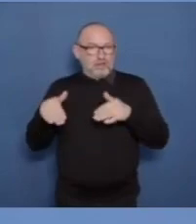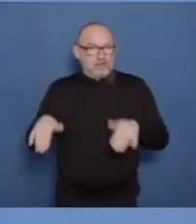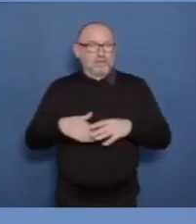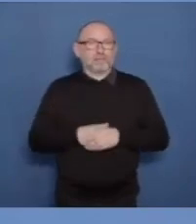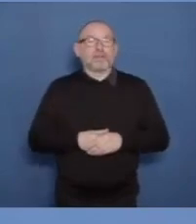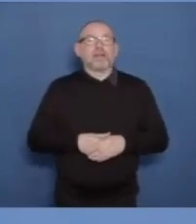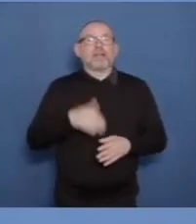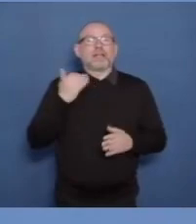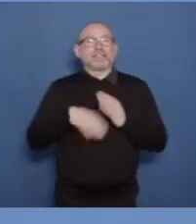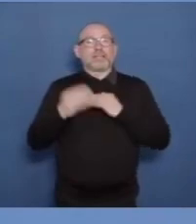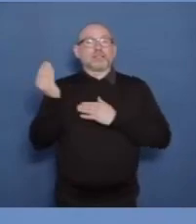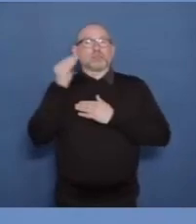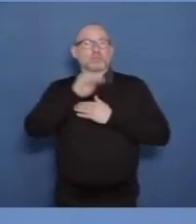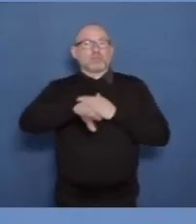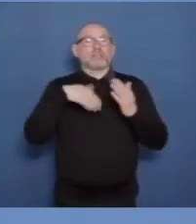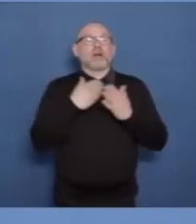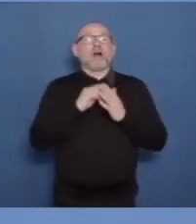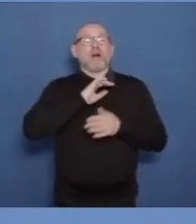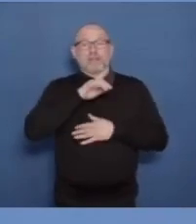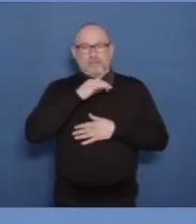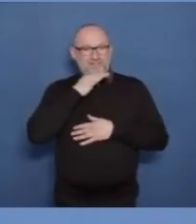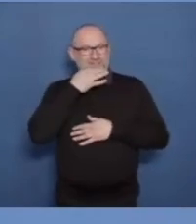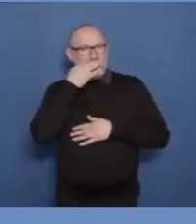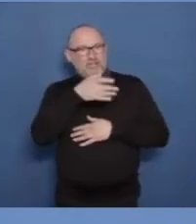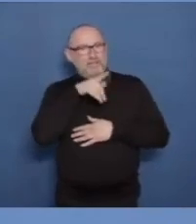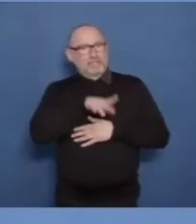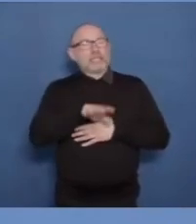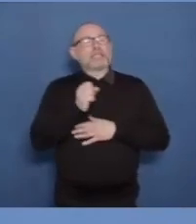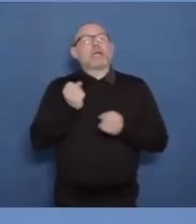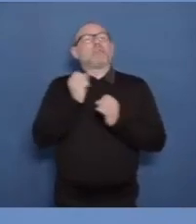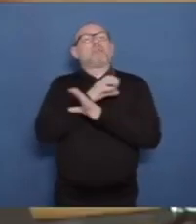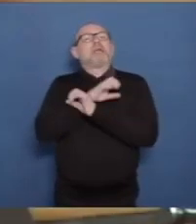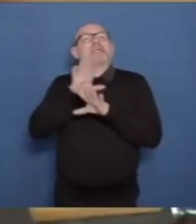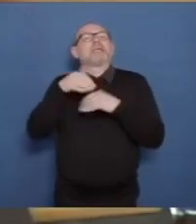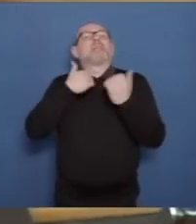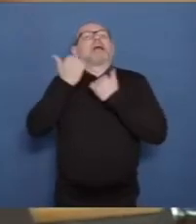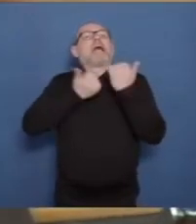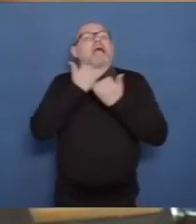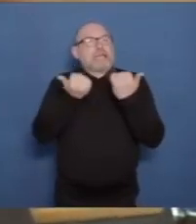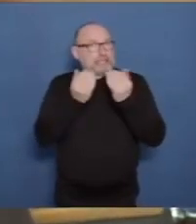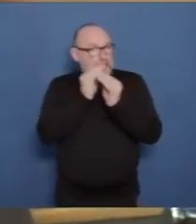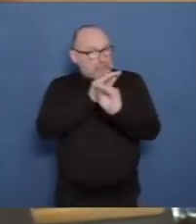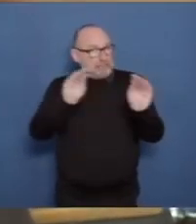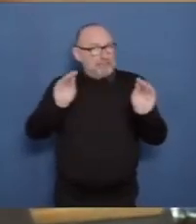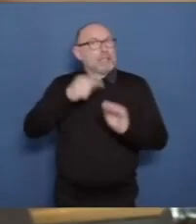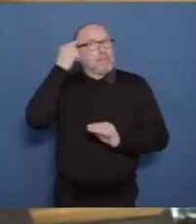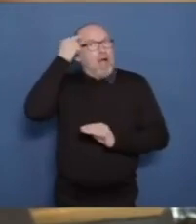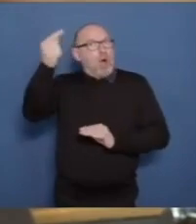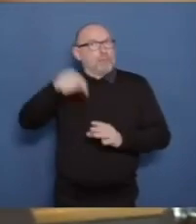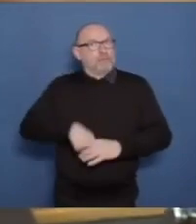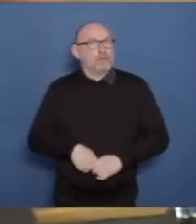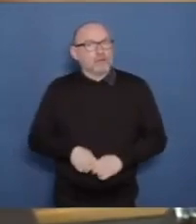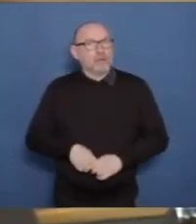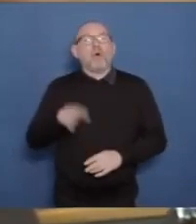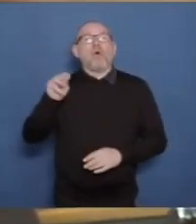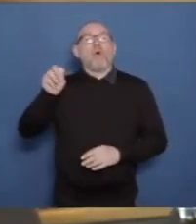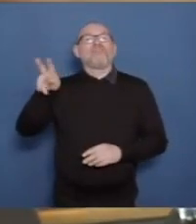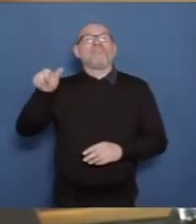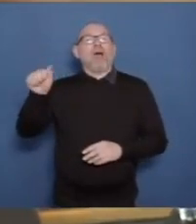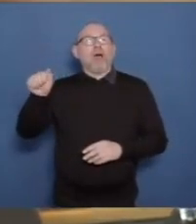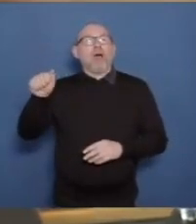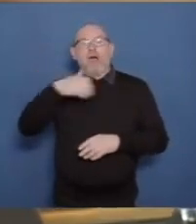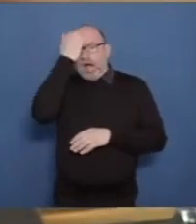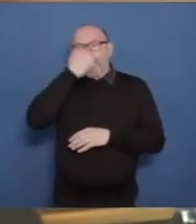nachfragen. Ich hatte aber danach gefragt, dass es Berichterstattungen von bestimmten Medien hierzulande gibt, die behaupten, dass UNRWA